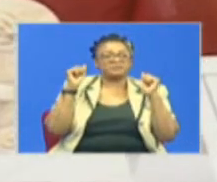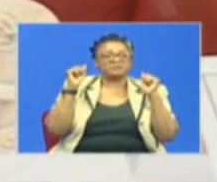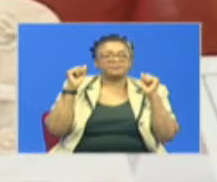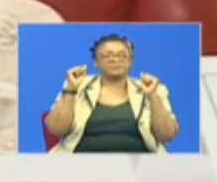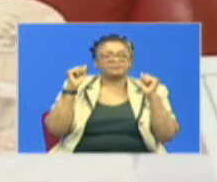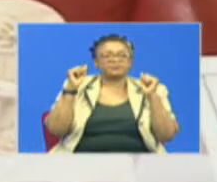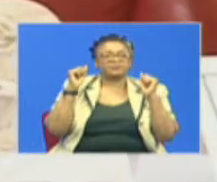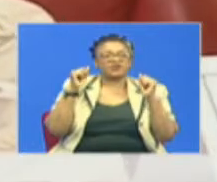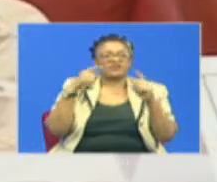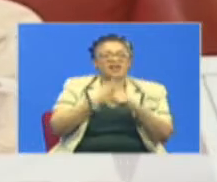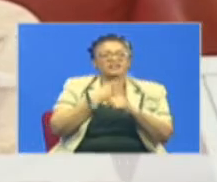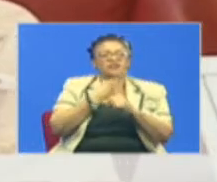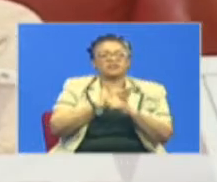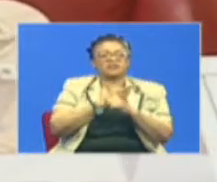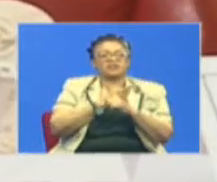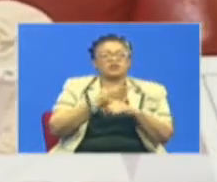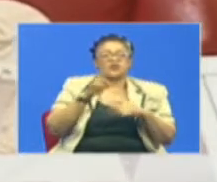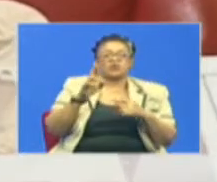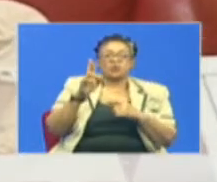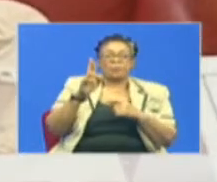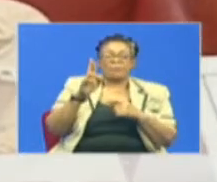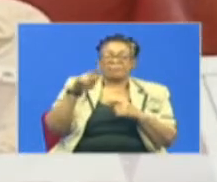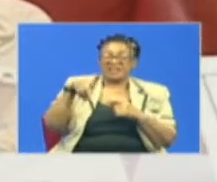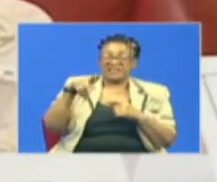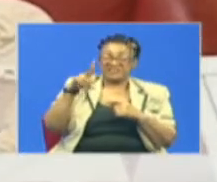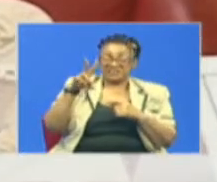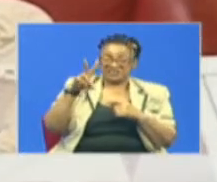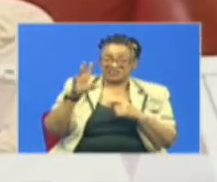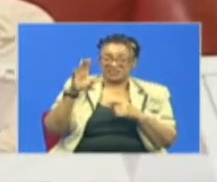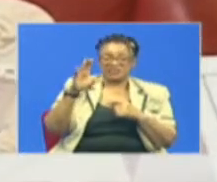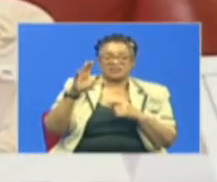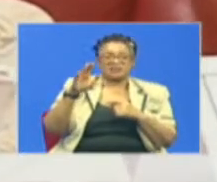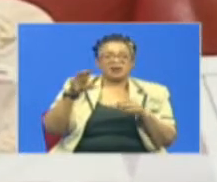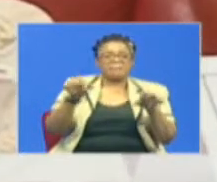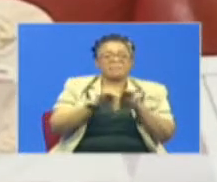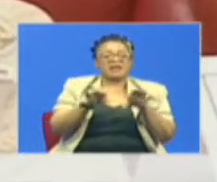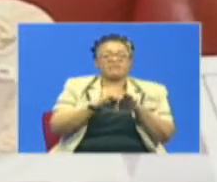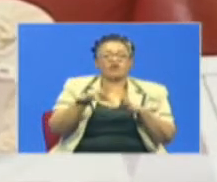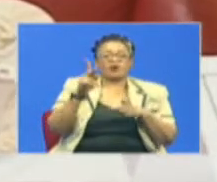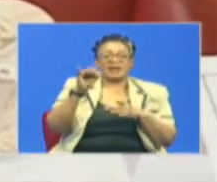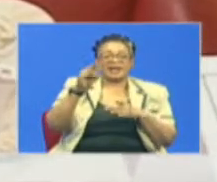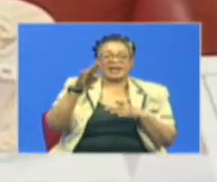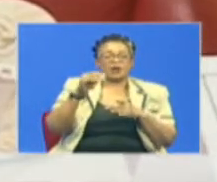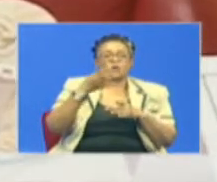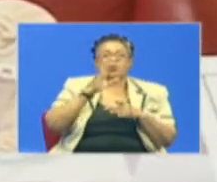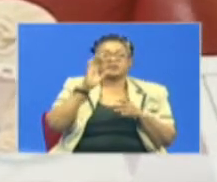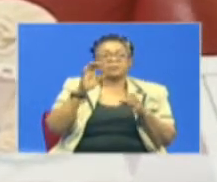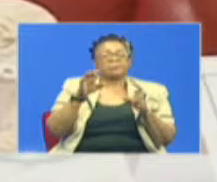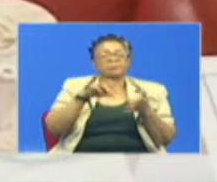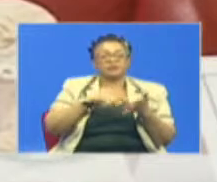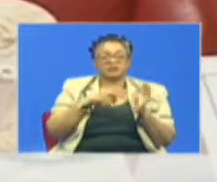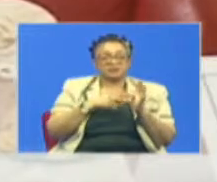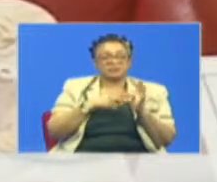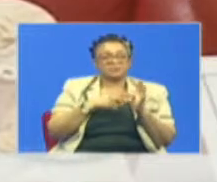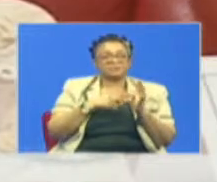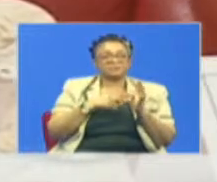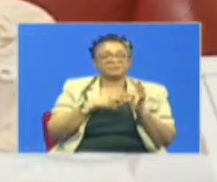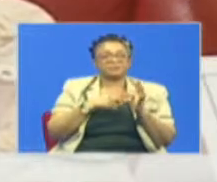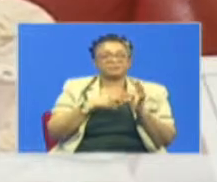assorted UPVC pipes of Kerera Water Project, that is